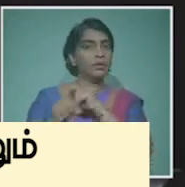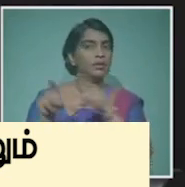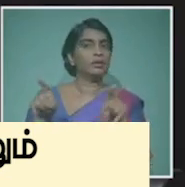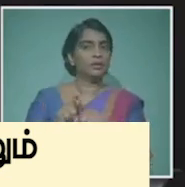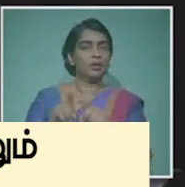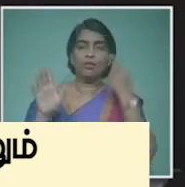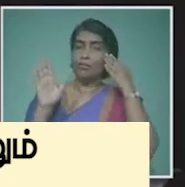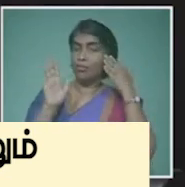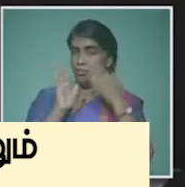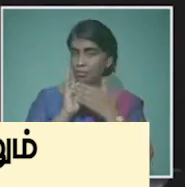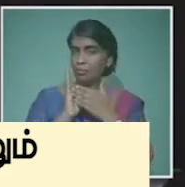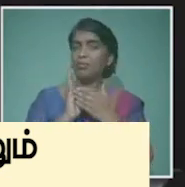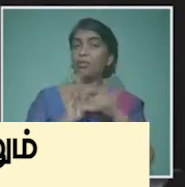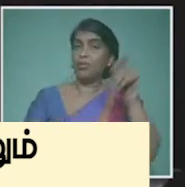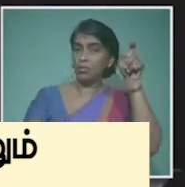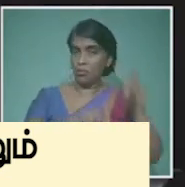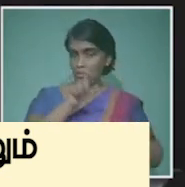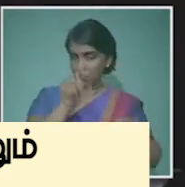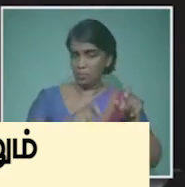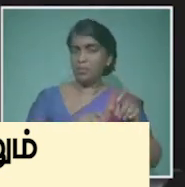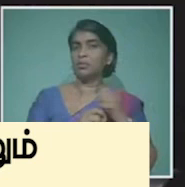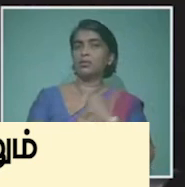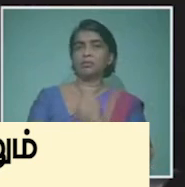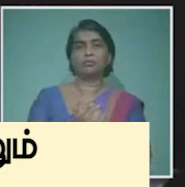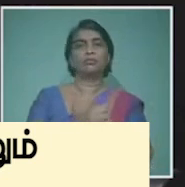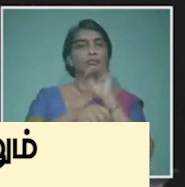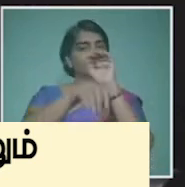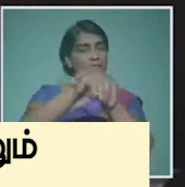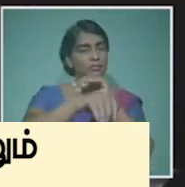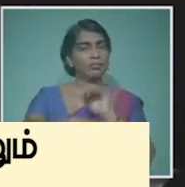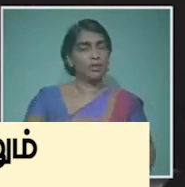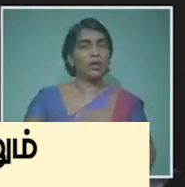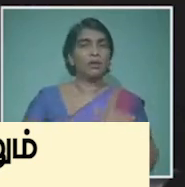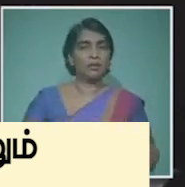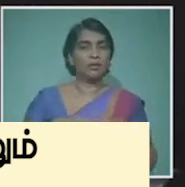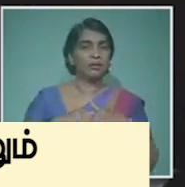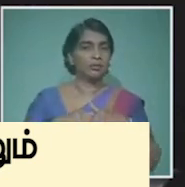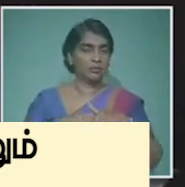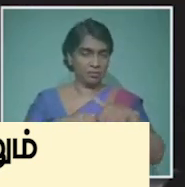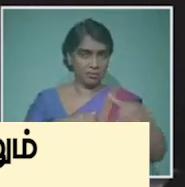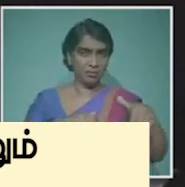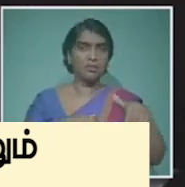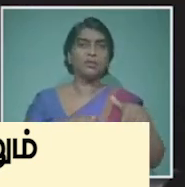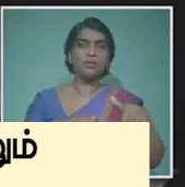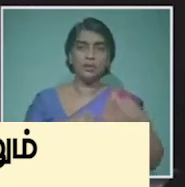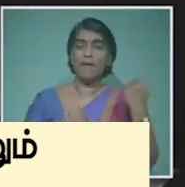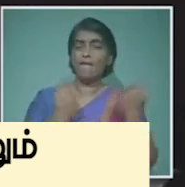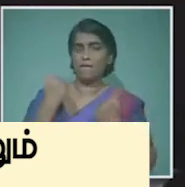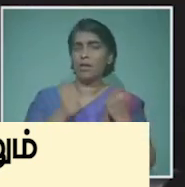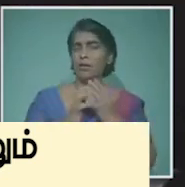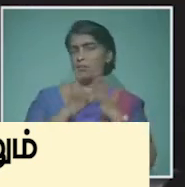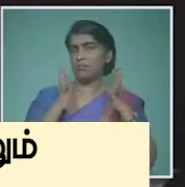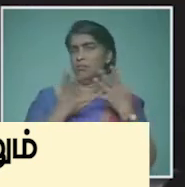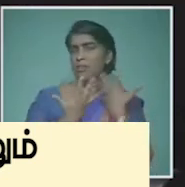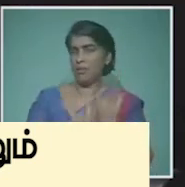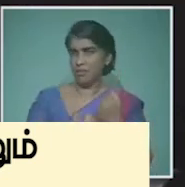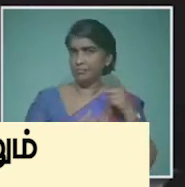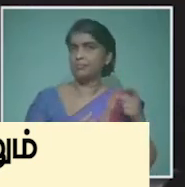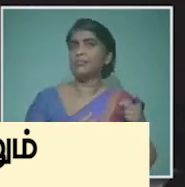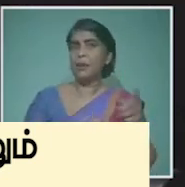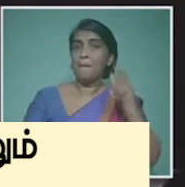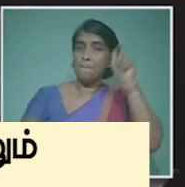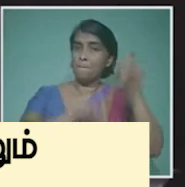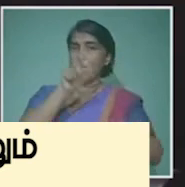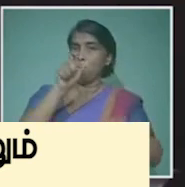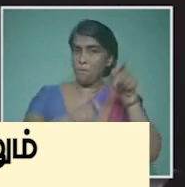ඒ සිද්ධියට අදාළ අය අත්අඩංගුවට ගැනීම මේ වන විටත් වාහන ප්‍රමාණිකුත් ඒ වගේම